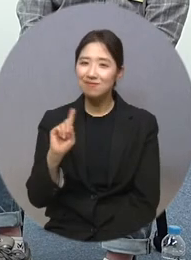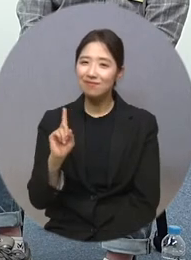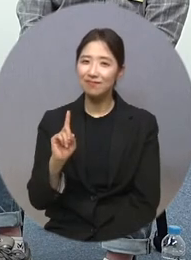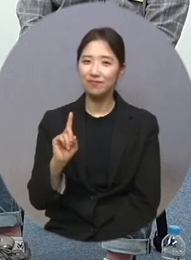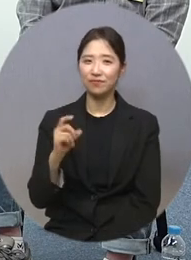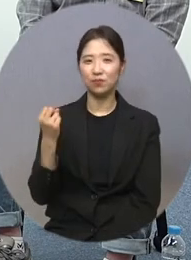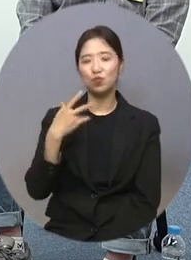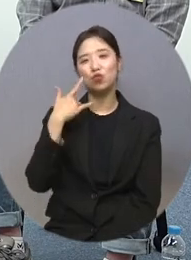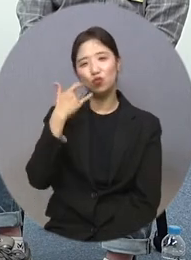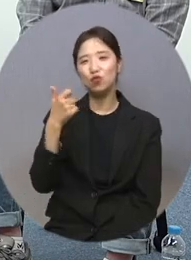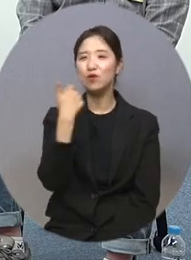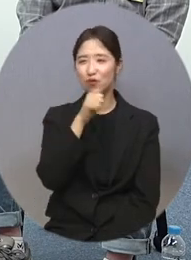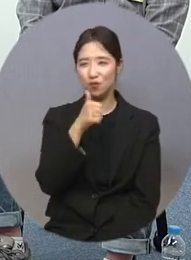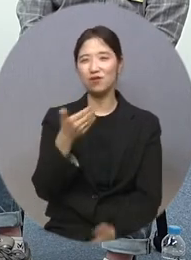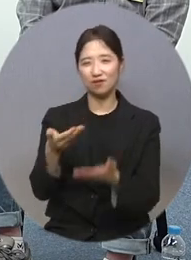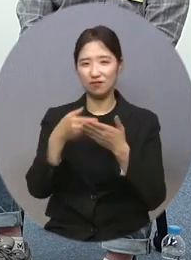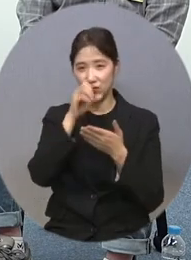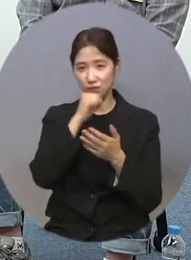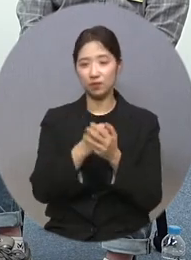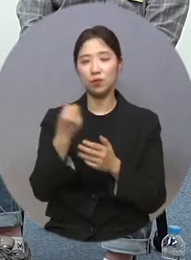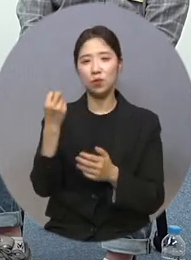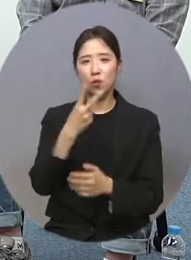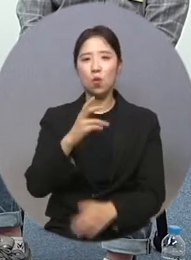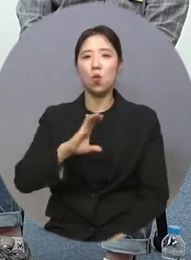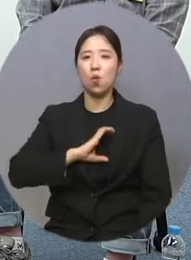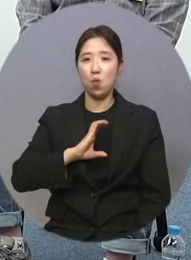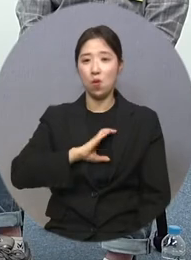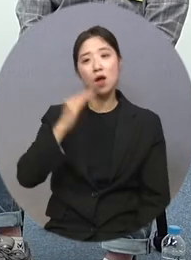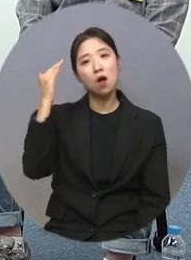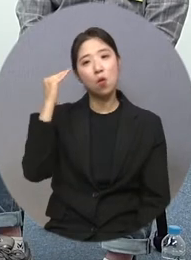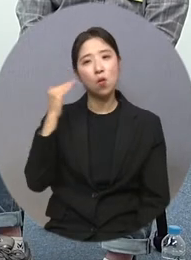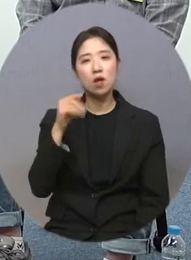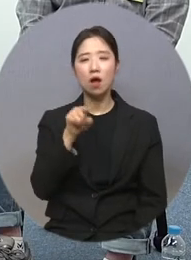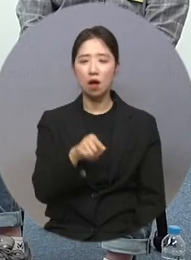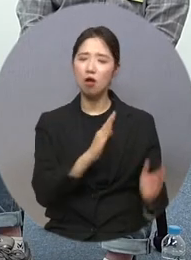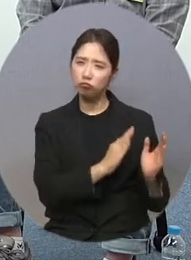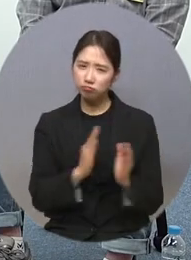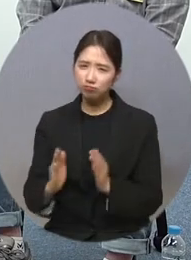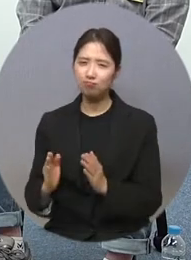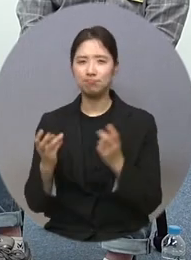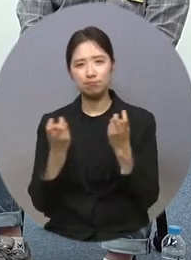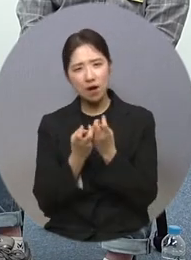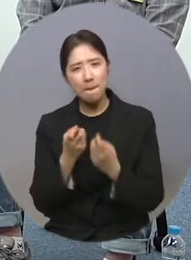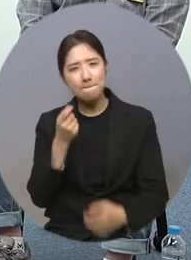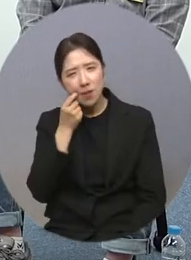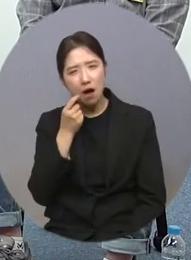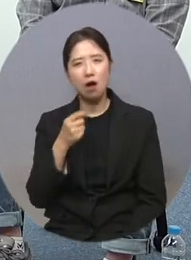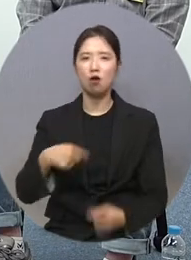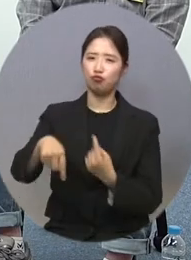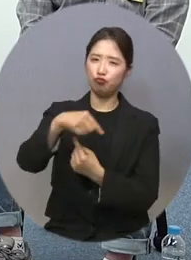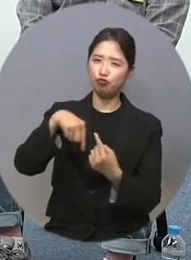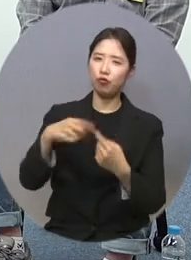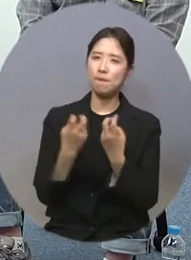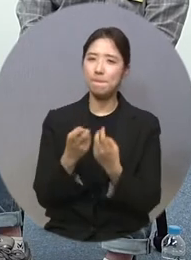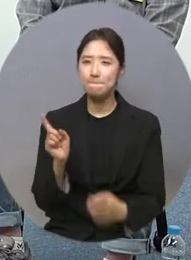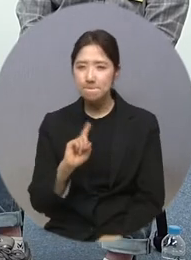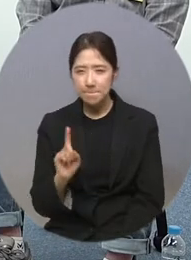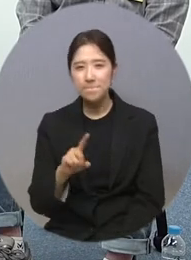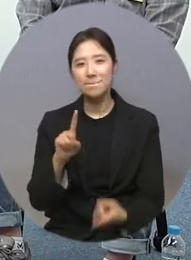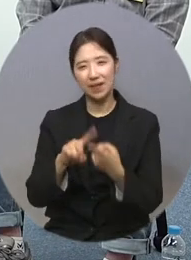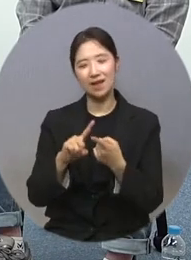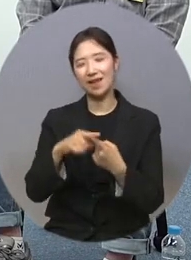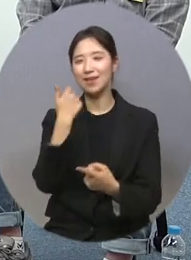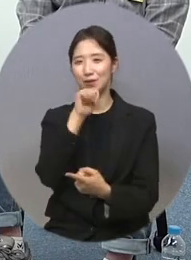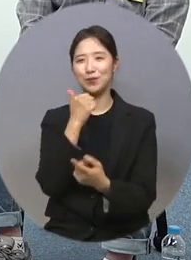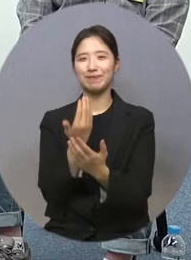뭐 부모님 소개도 좋고요. 그다음에 지금 코다 코리아를 그래서 어떻게 준비했고 어떻게 지금 운영되고 있는지 좀이